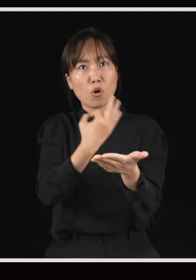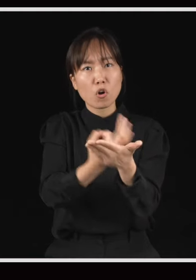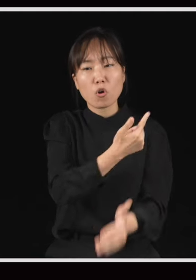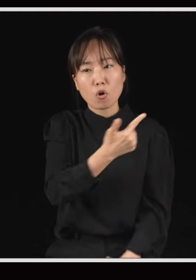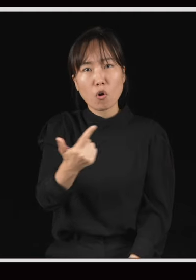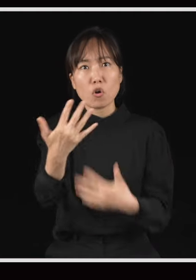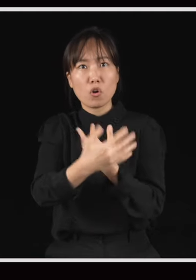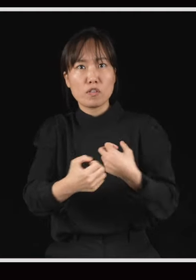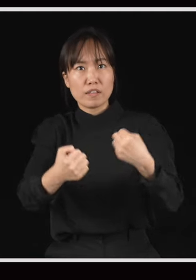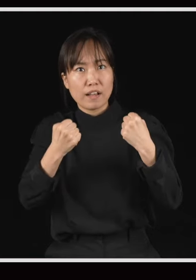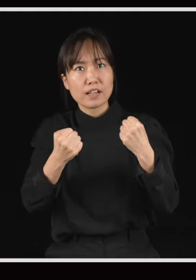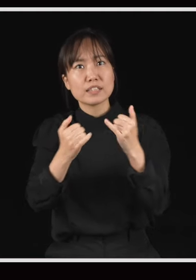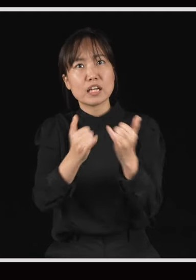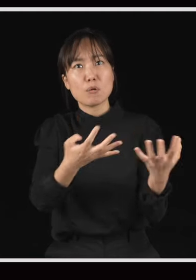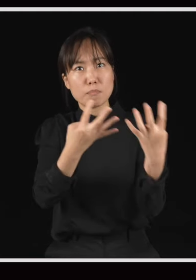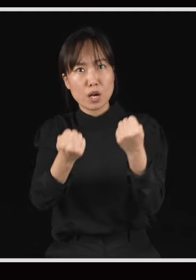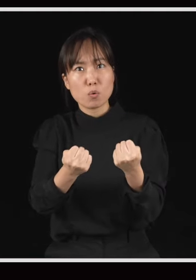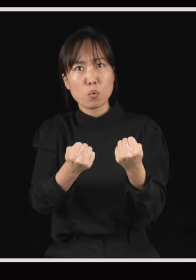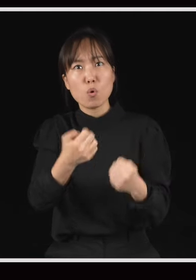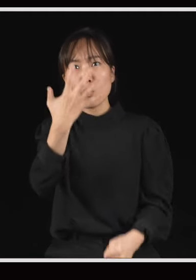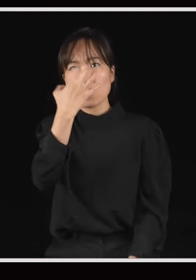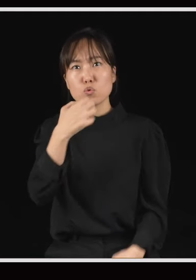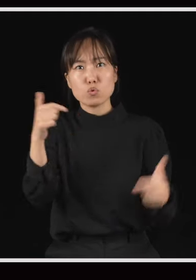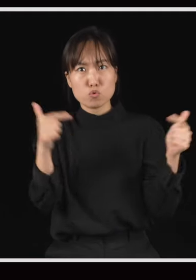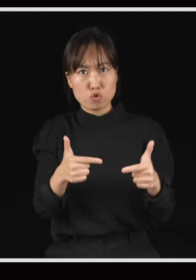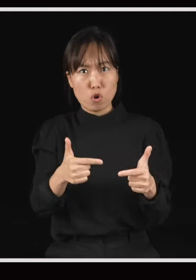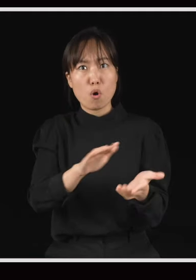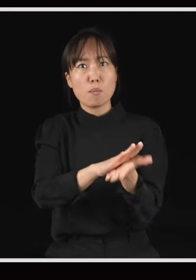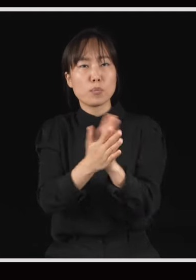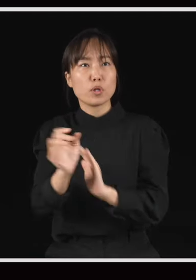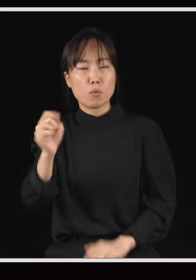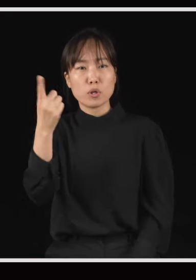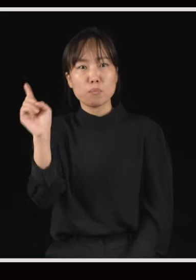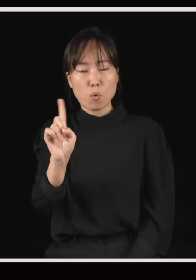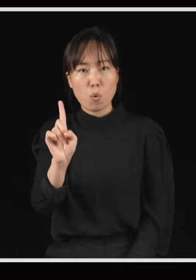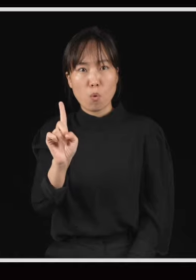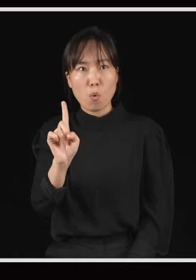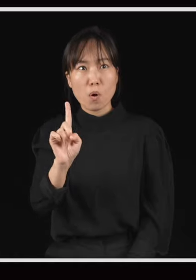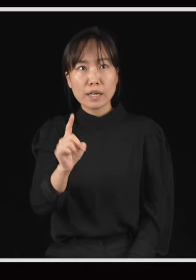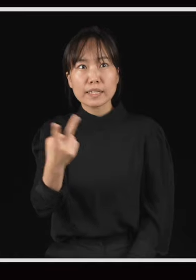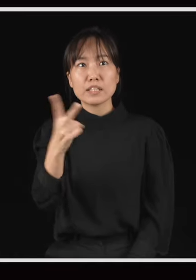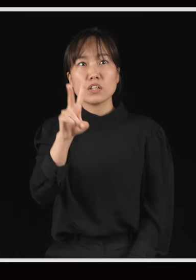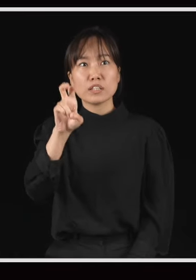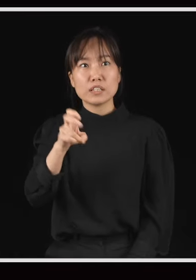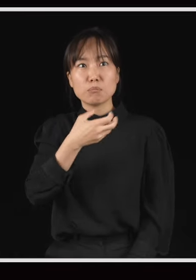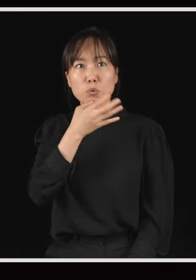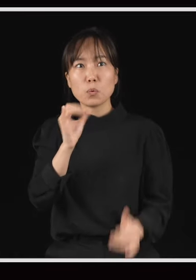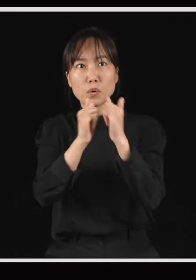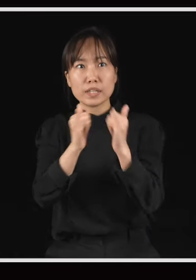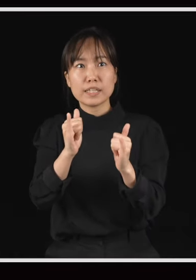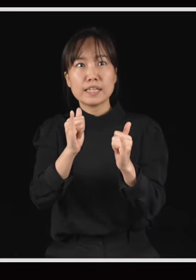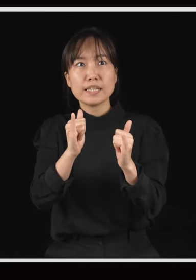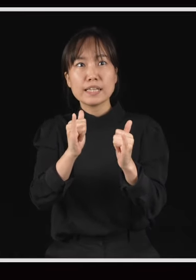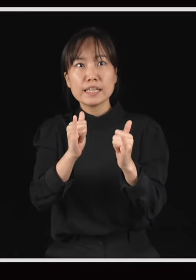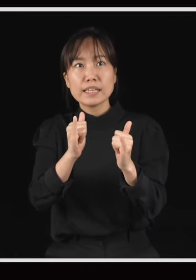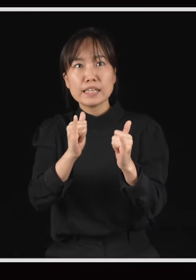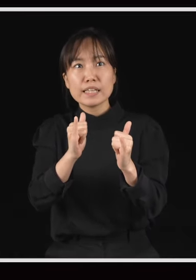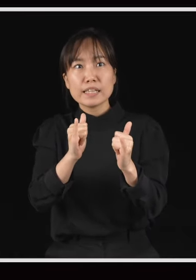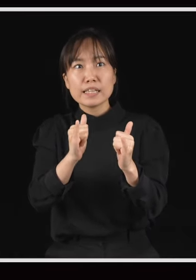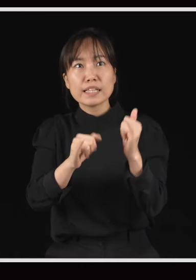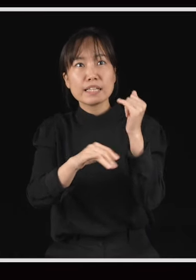비율도 늘었고요. 우울 증상도 줄었습니다. 어떤 변화가 있었느냐? 2020년 노인 실태 조사는 처음으로